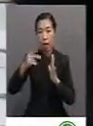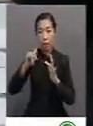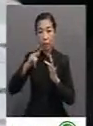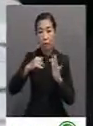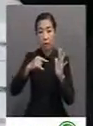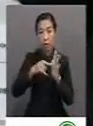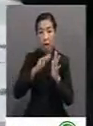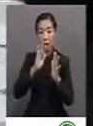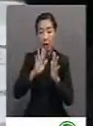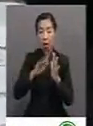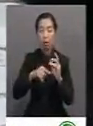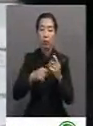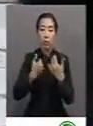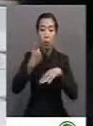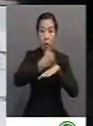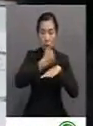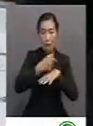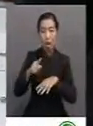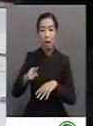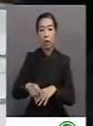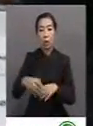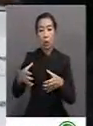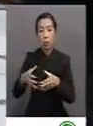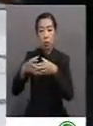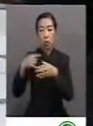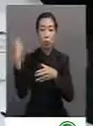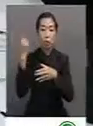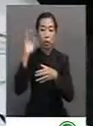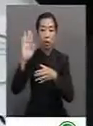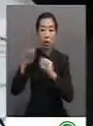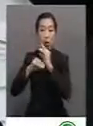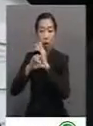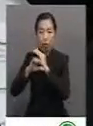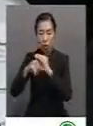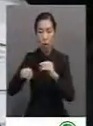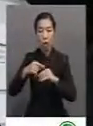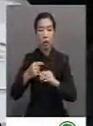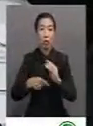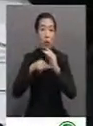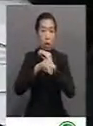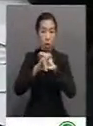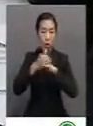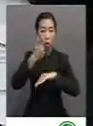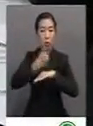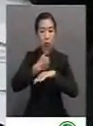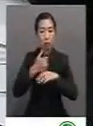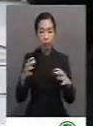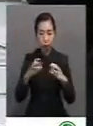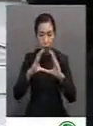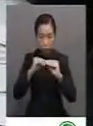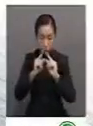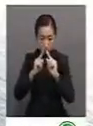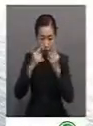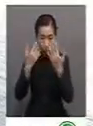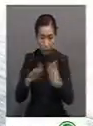ท่องเที่ยวและกีฬาจังหวัดระยองมีนายมนตรีชัยชนะวิบูลรองผู้ว่าราชการจังหวัดระยองเป็นประธานค่ะหลังการประชุมน